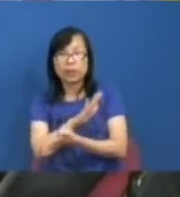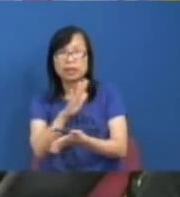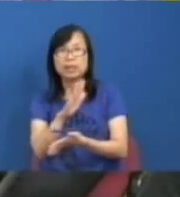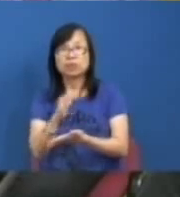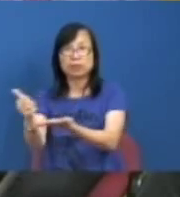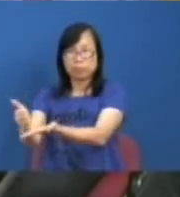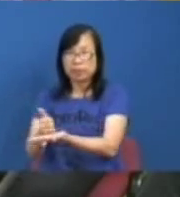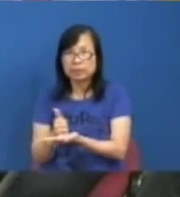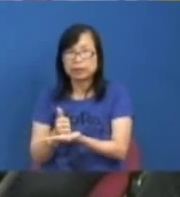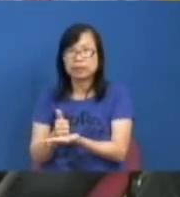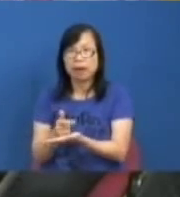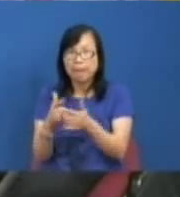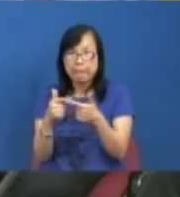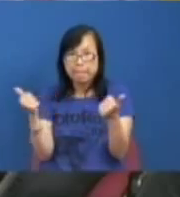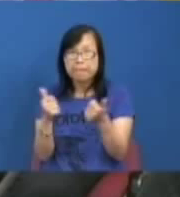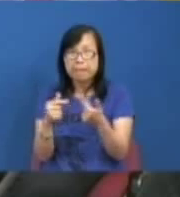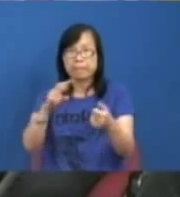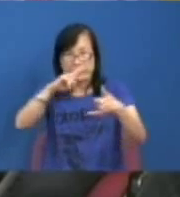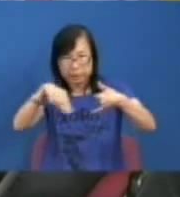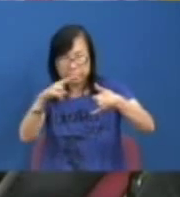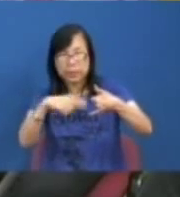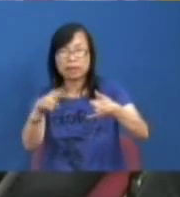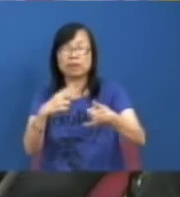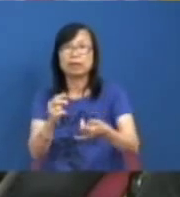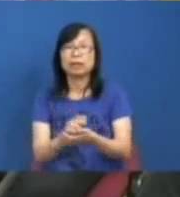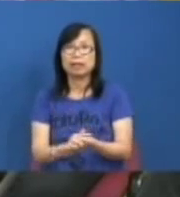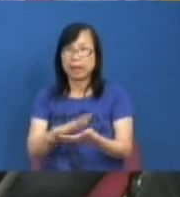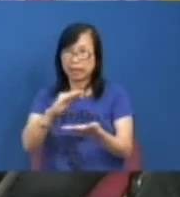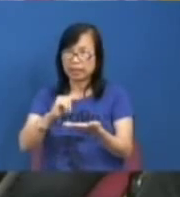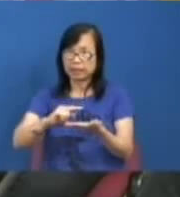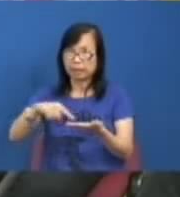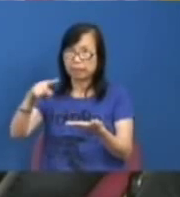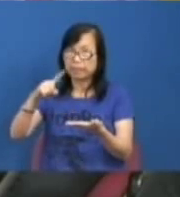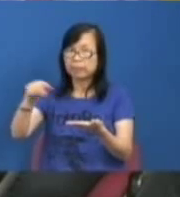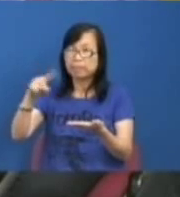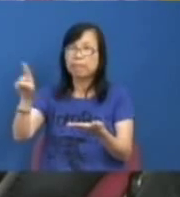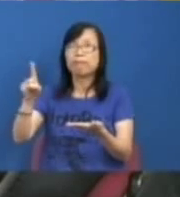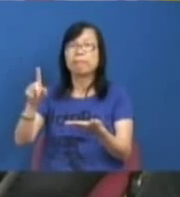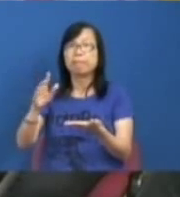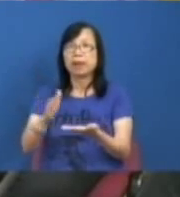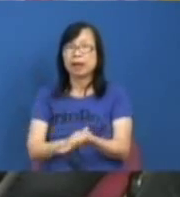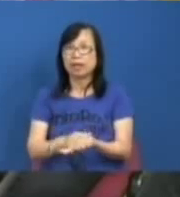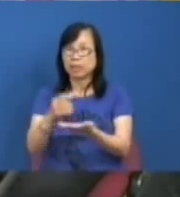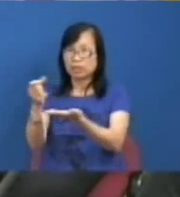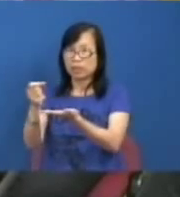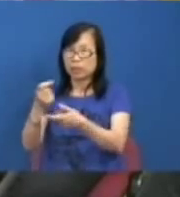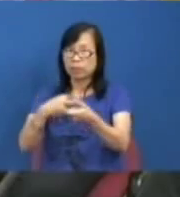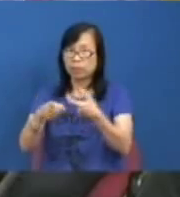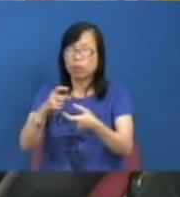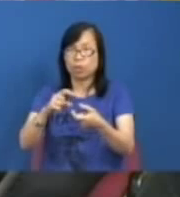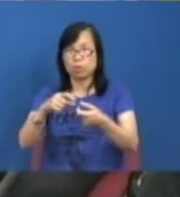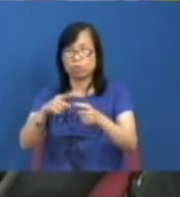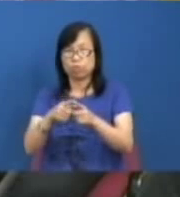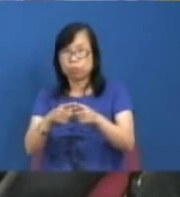要聘請呢個合資格嘅檢查人員啦，或者合資格嘅承辦商咧，去做一個詳細嘅檢